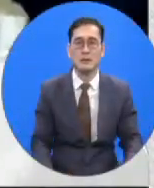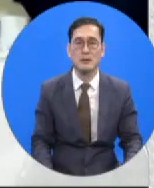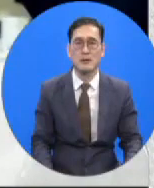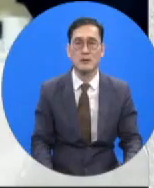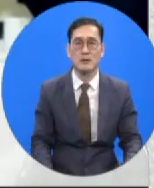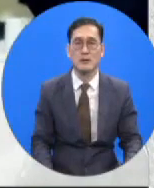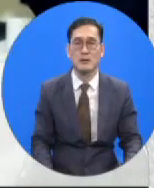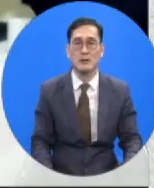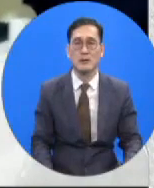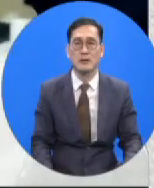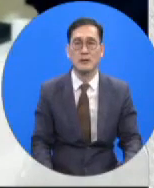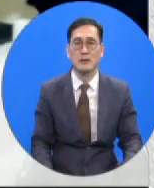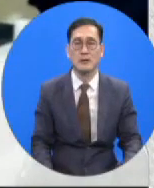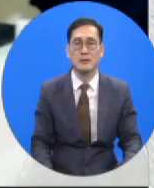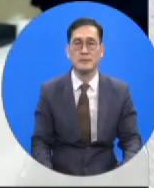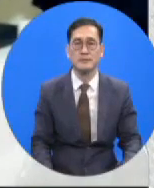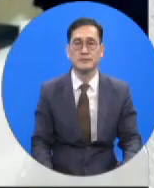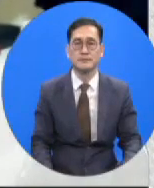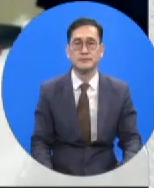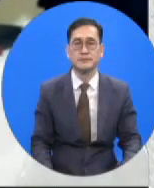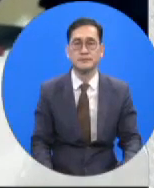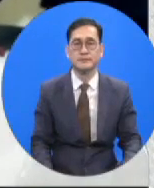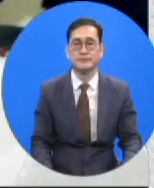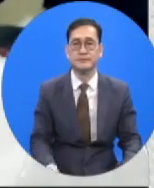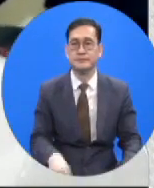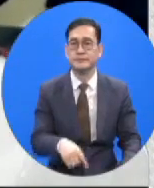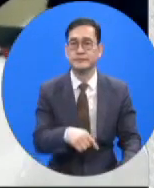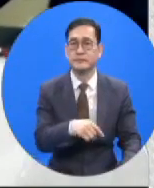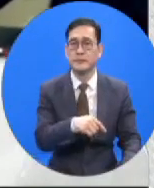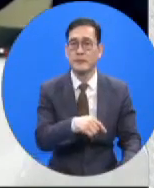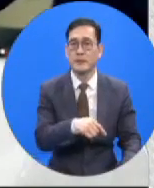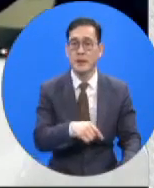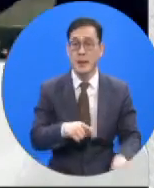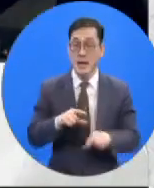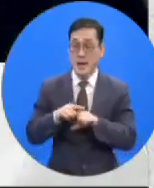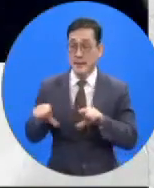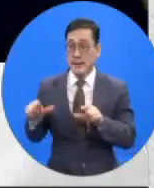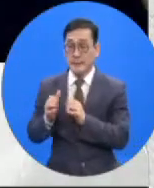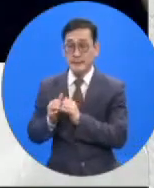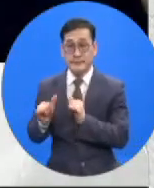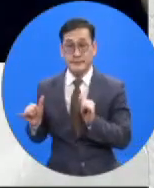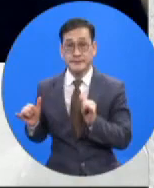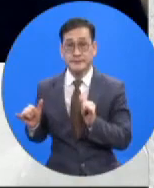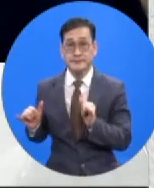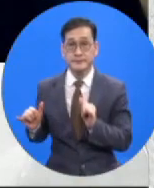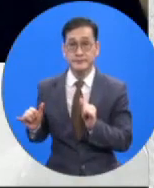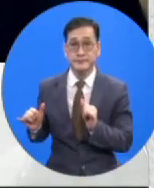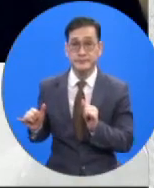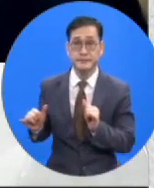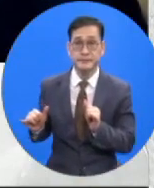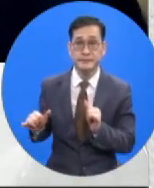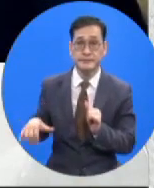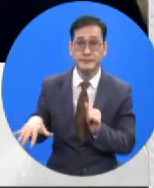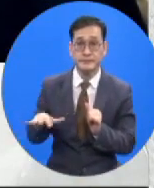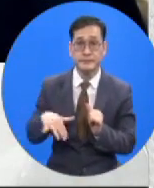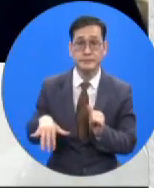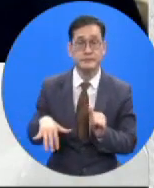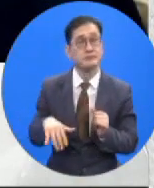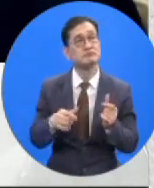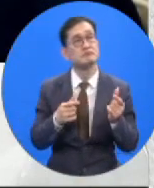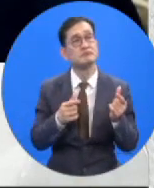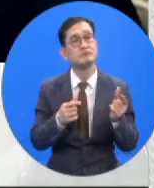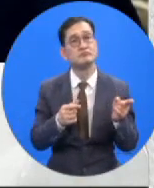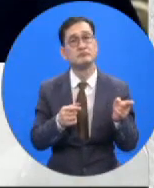때문에 마스크를 안 쓰기 시작 2 그런데 제가 일반인들이 나 일반 관료들은 그래도 된다고 생각하는데 특히